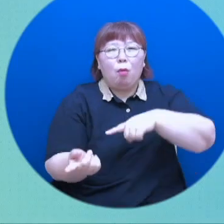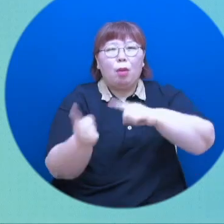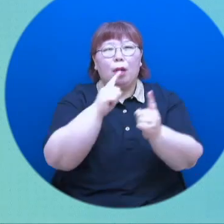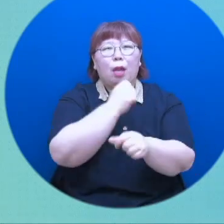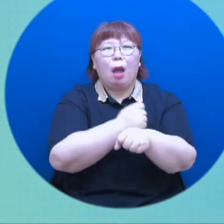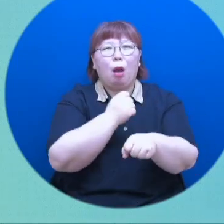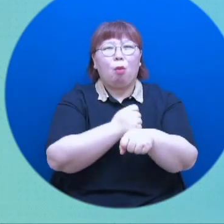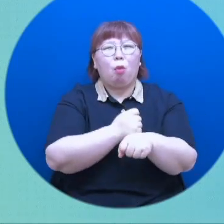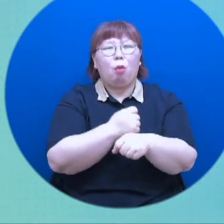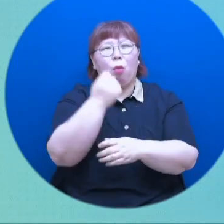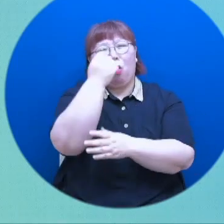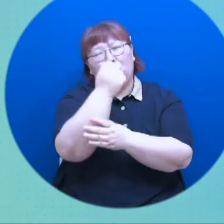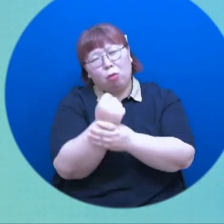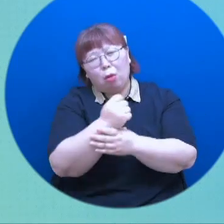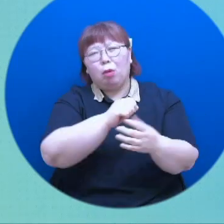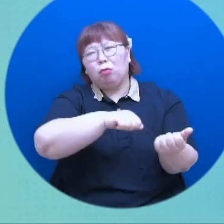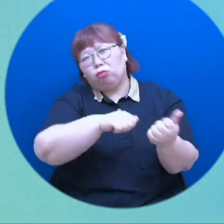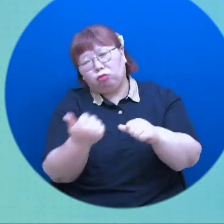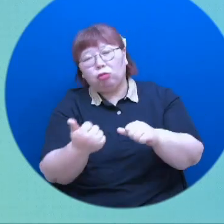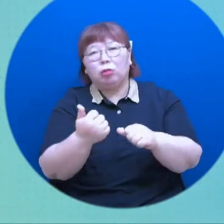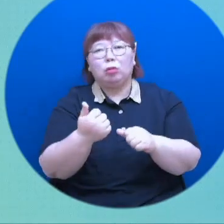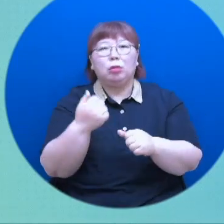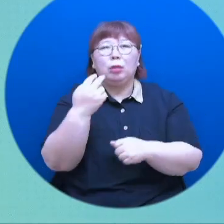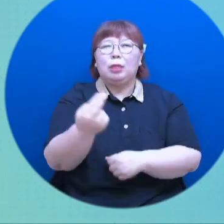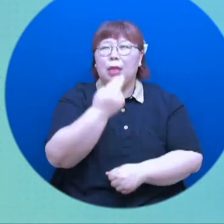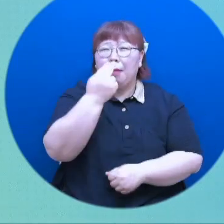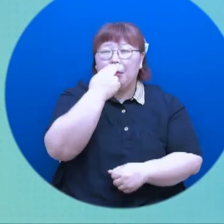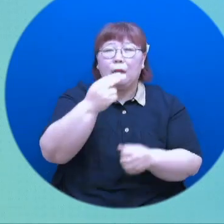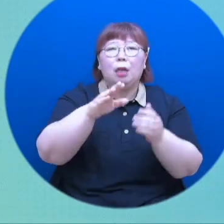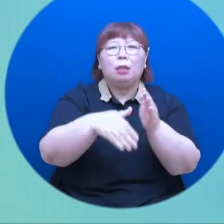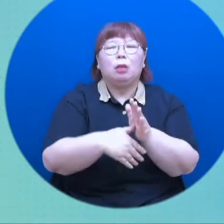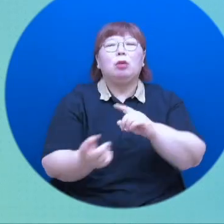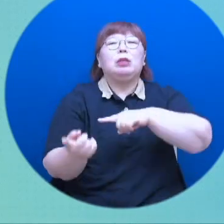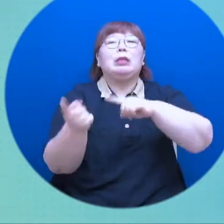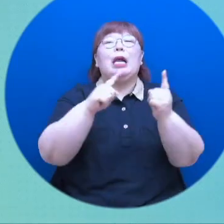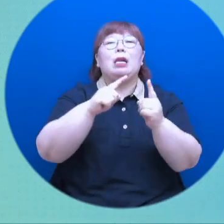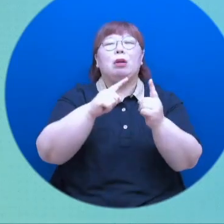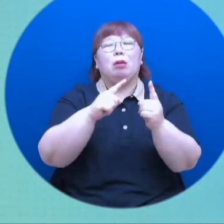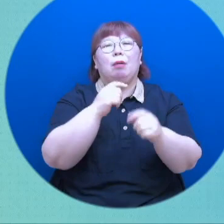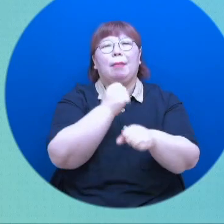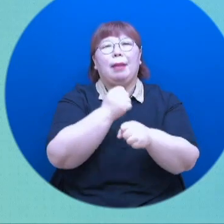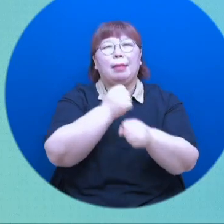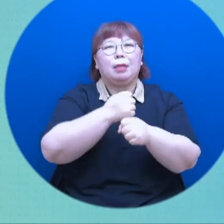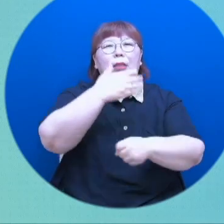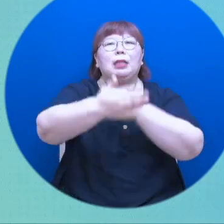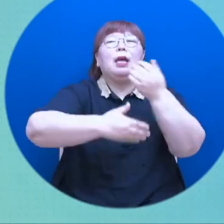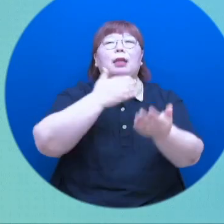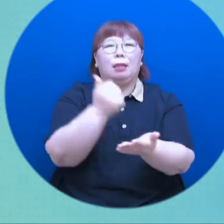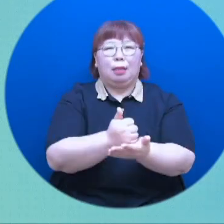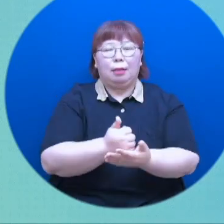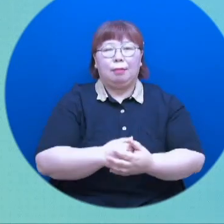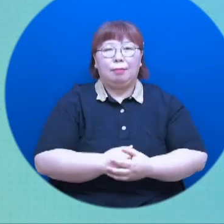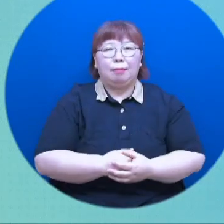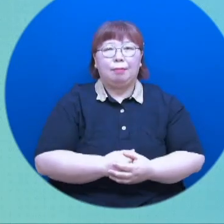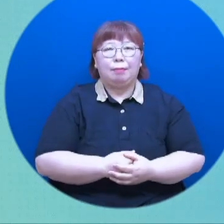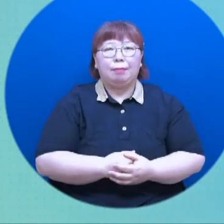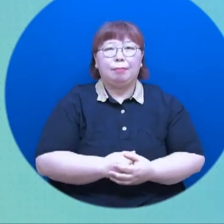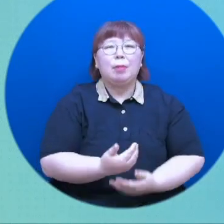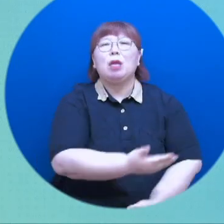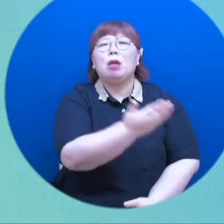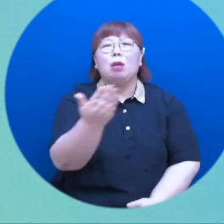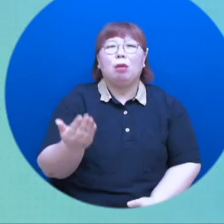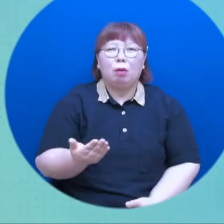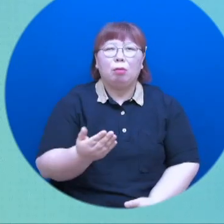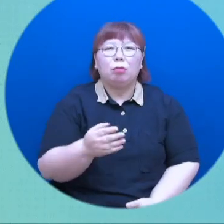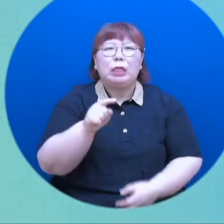냄새가 나오는 무덤 앞에서 살려내는 분, 그분이 우리가 믿는 하나님이잖아요. 여러분,